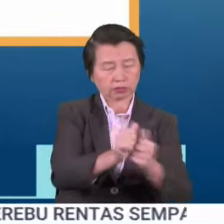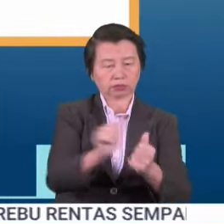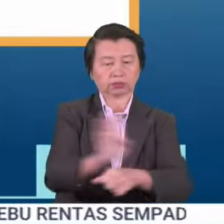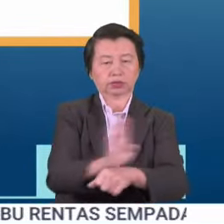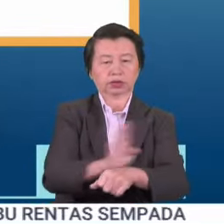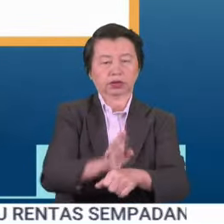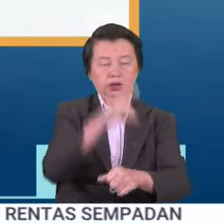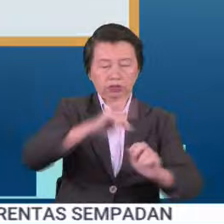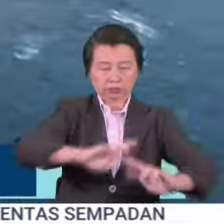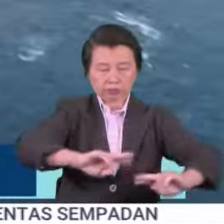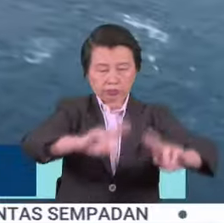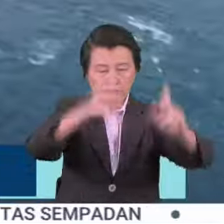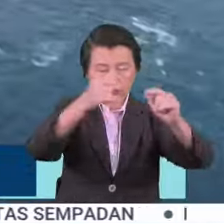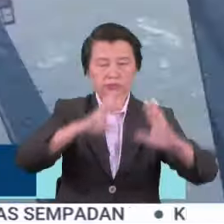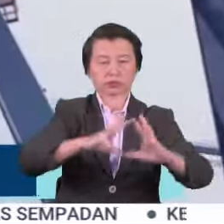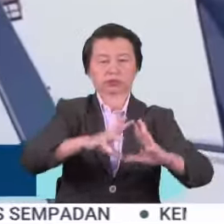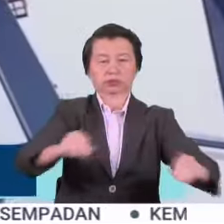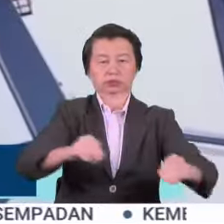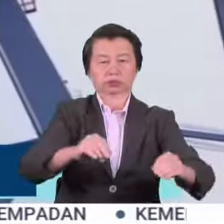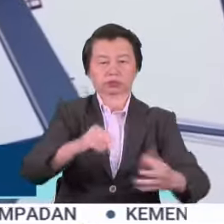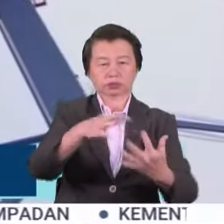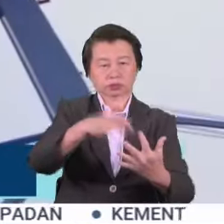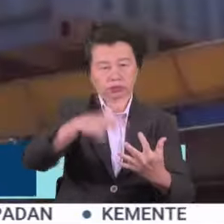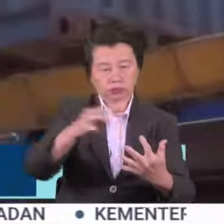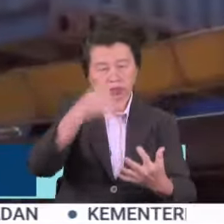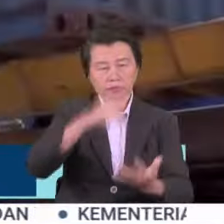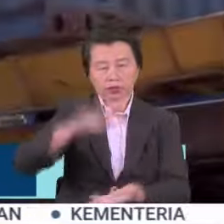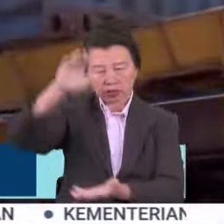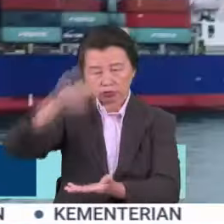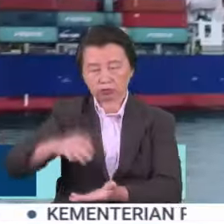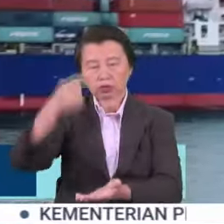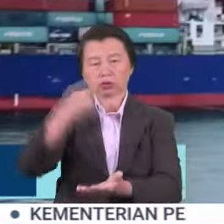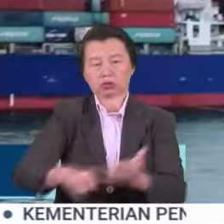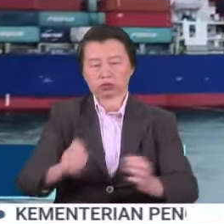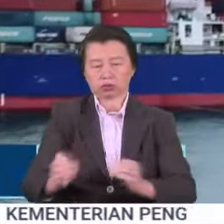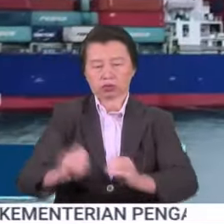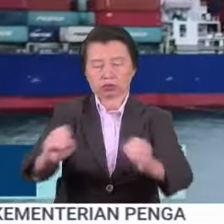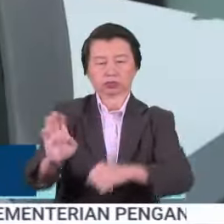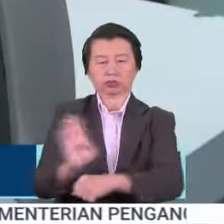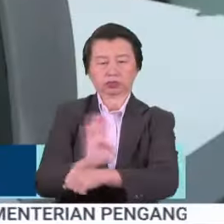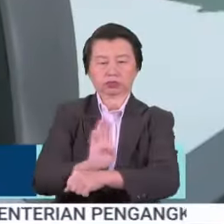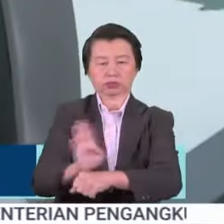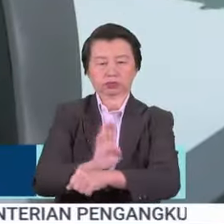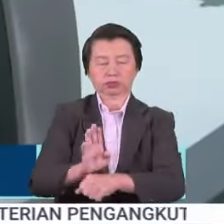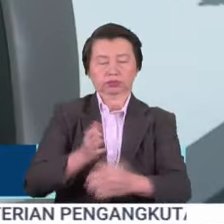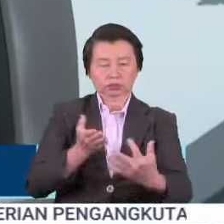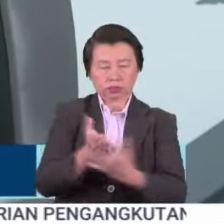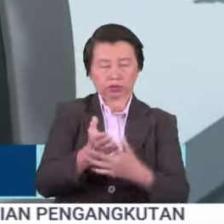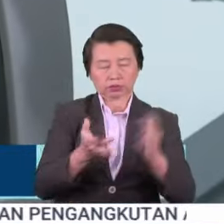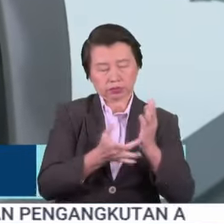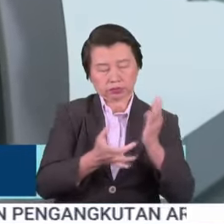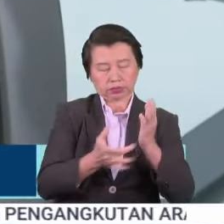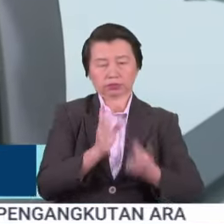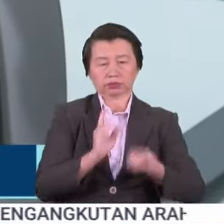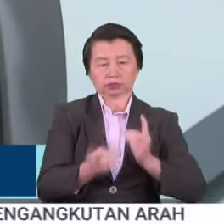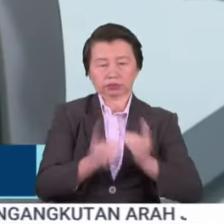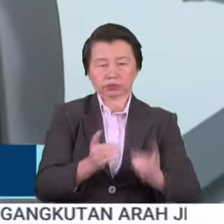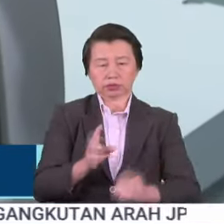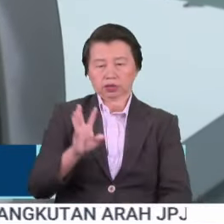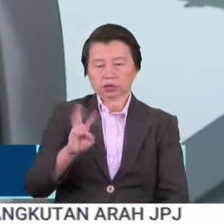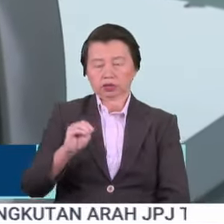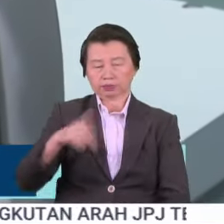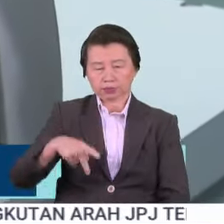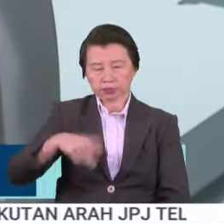peniaga untuk membangunkan penyelesaian automasi serta mengurangkan kos operasi perniagaan melalui teknologi digital. Pihak